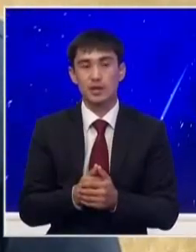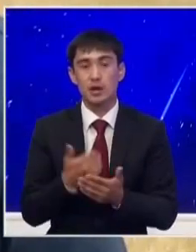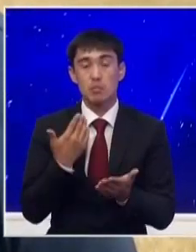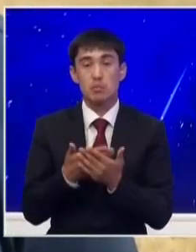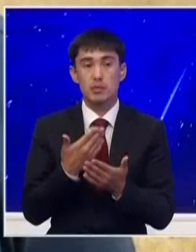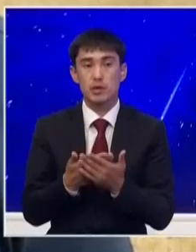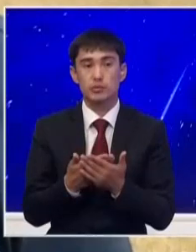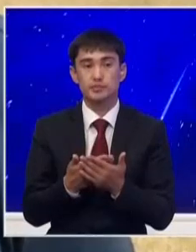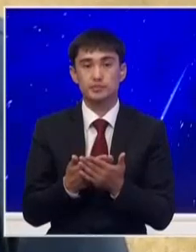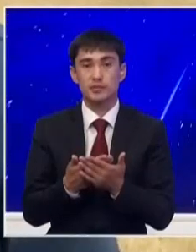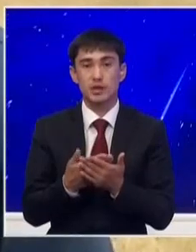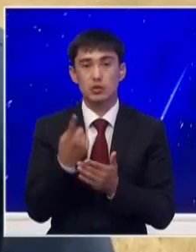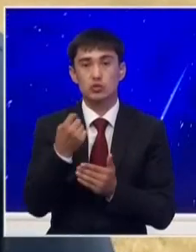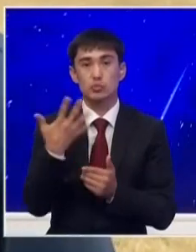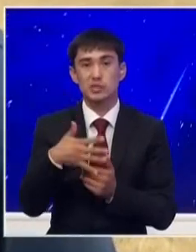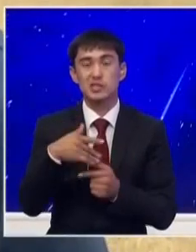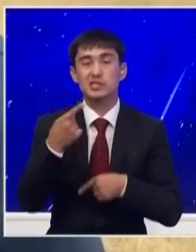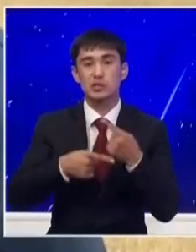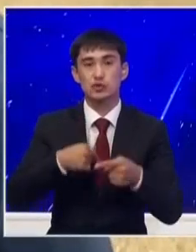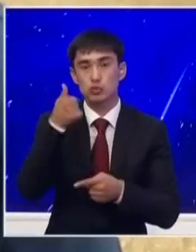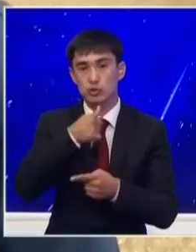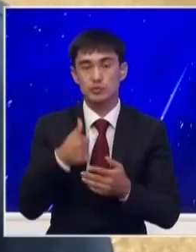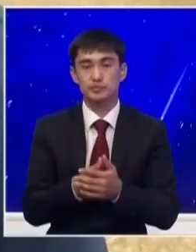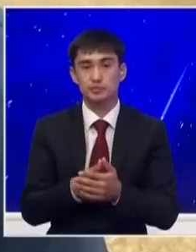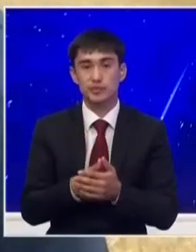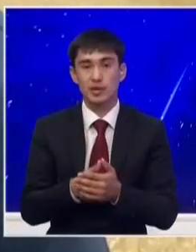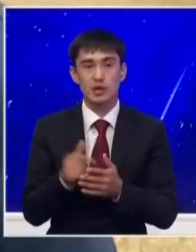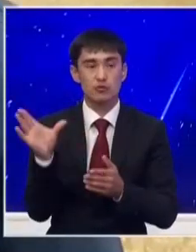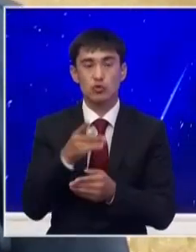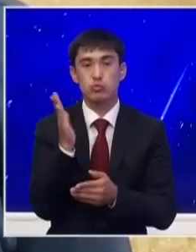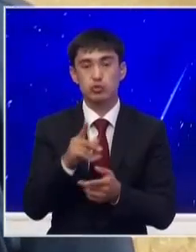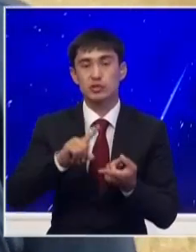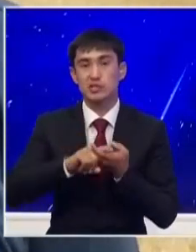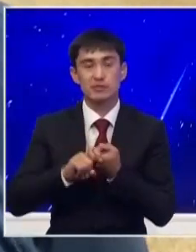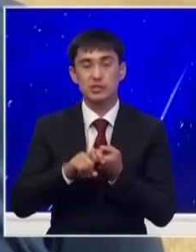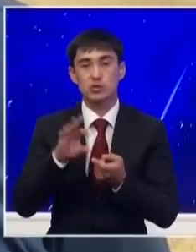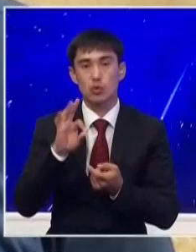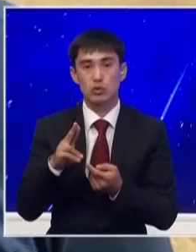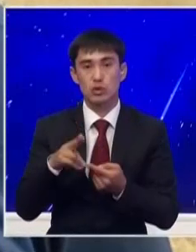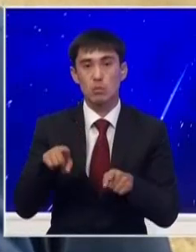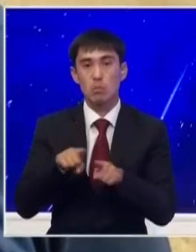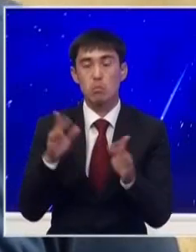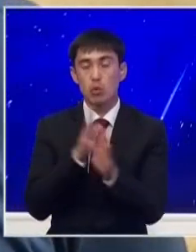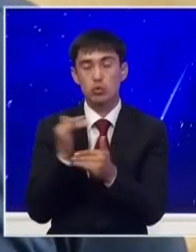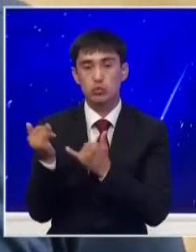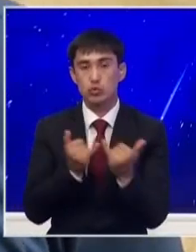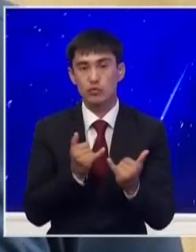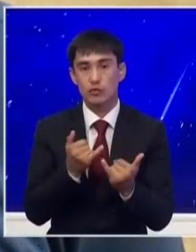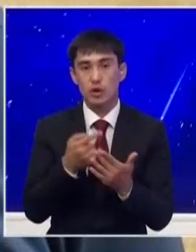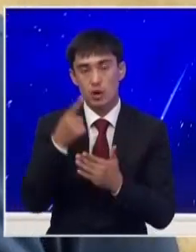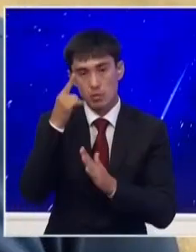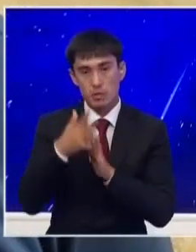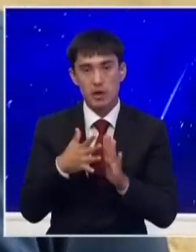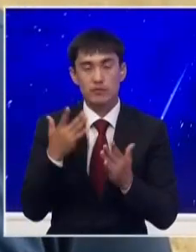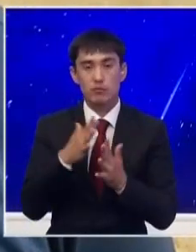планирую гектар 150 сеять на следующий год. Но все будет зависеть от погодных условий. Понимаете, сейчас